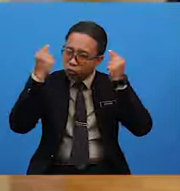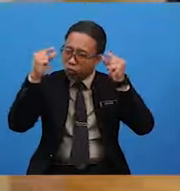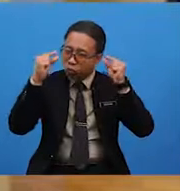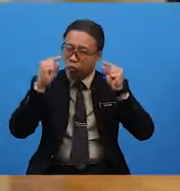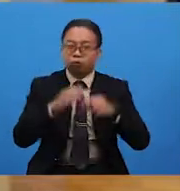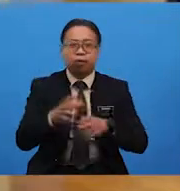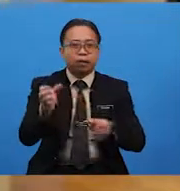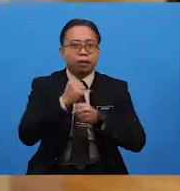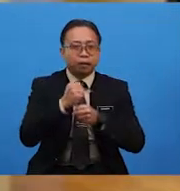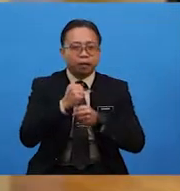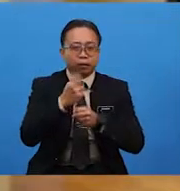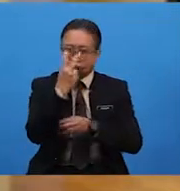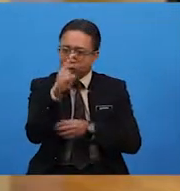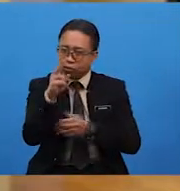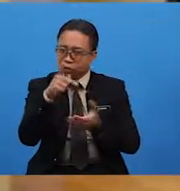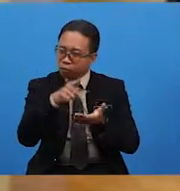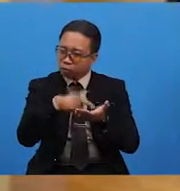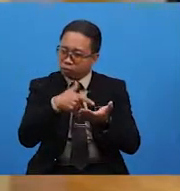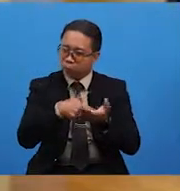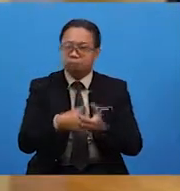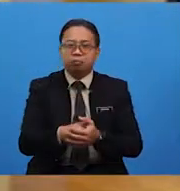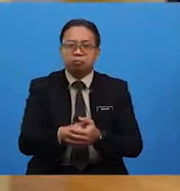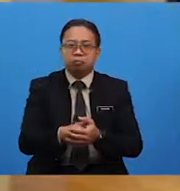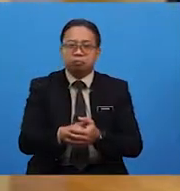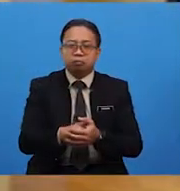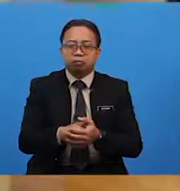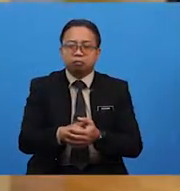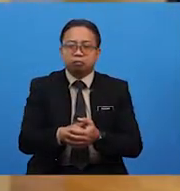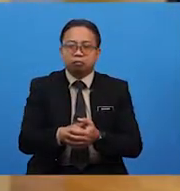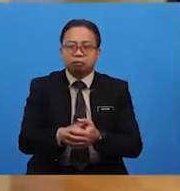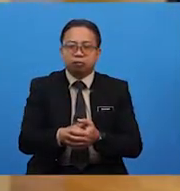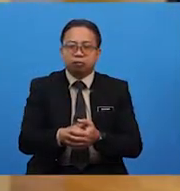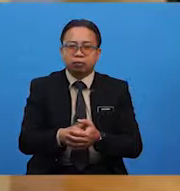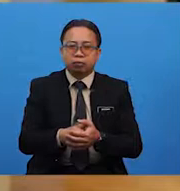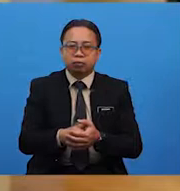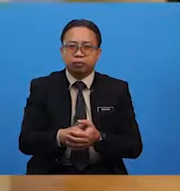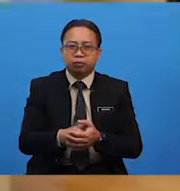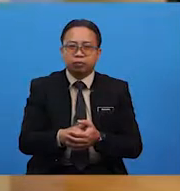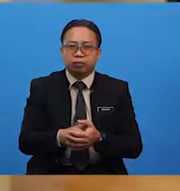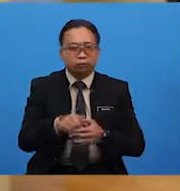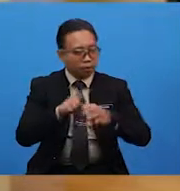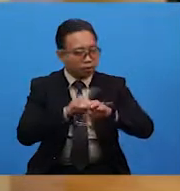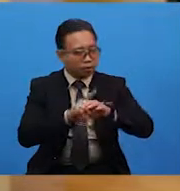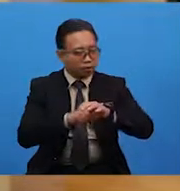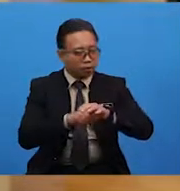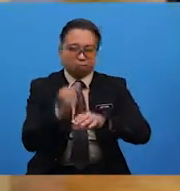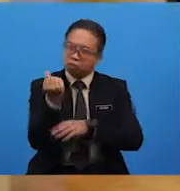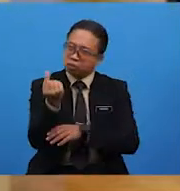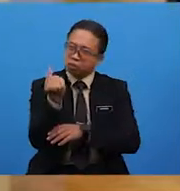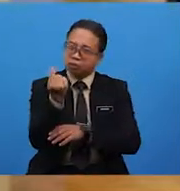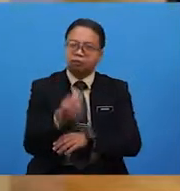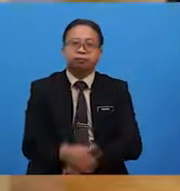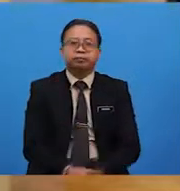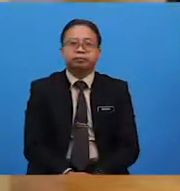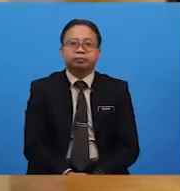dapat mengkaji aliran seni barat yang tidak sempat kami bincangkan disini Maklumlah sudah Smash mencemburui kita juga